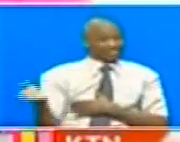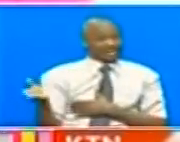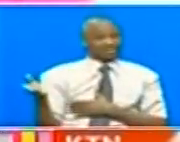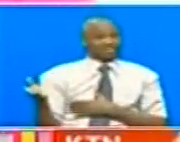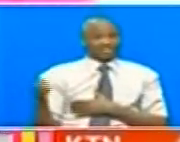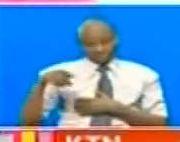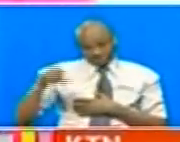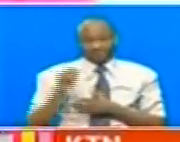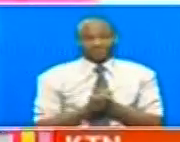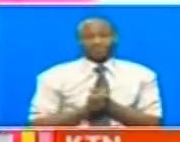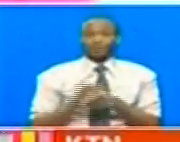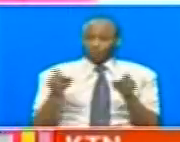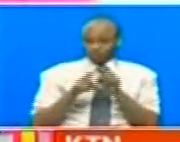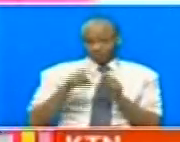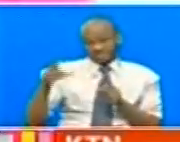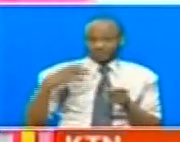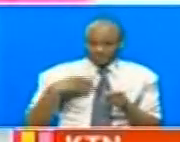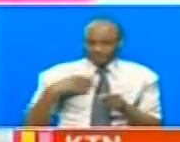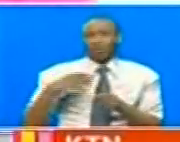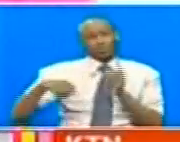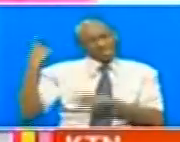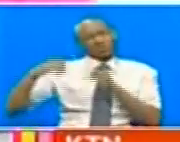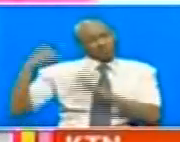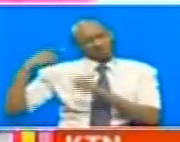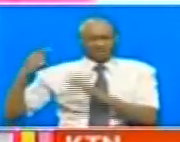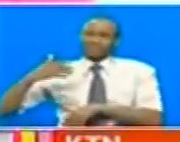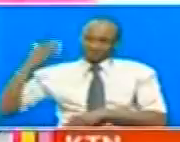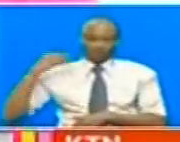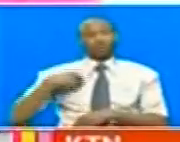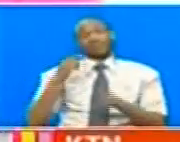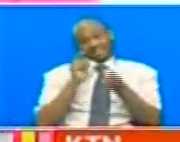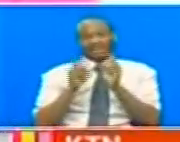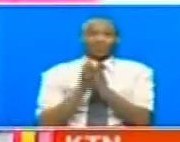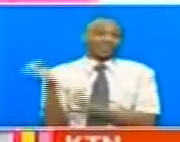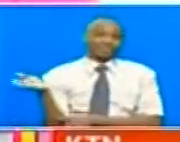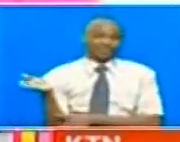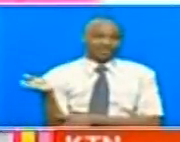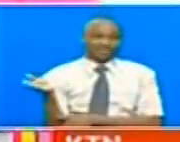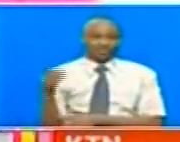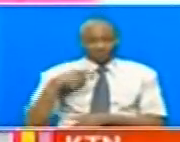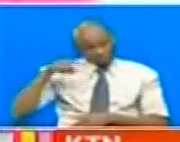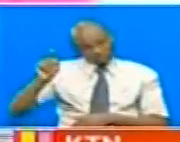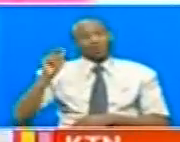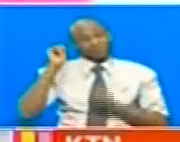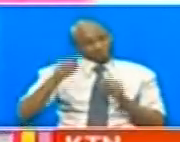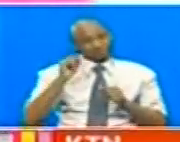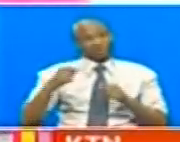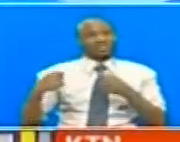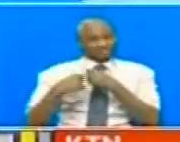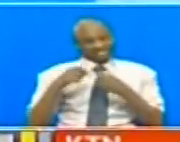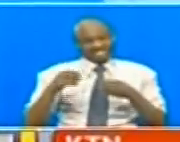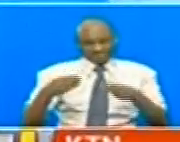big races. They are also world record holders, former and current. So they will give me a lot of